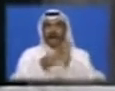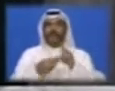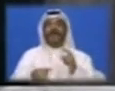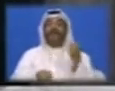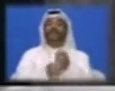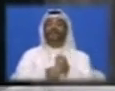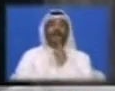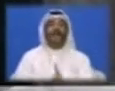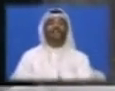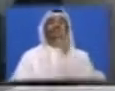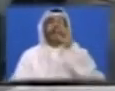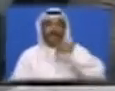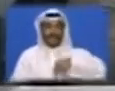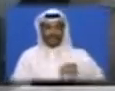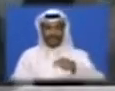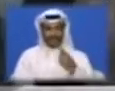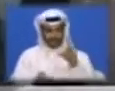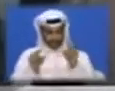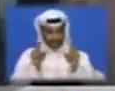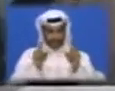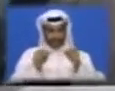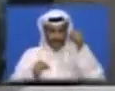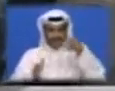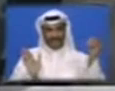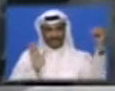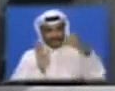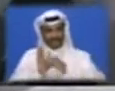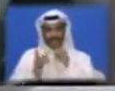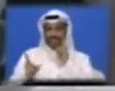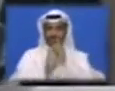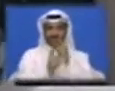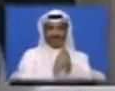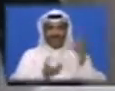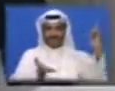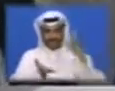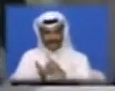وتفعيل التوصيات التي يتم الخروج بها في هكذا لقاءات